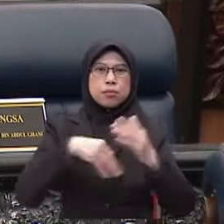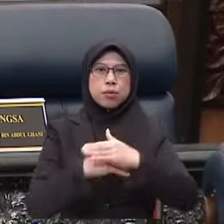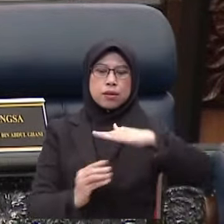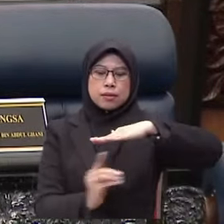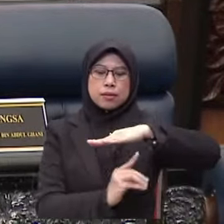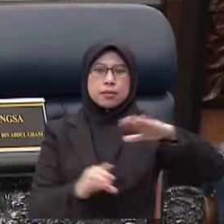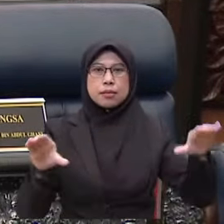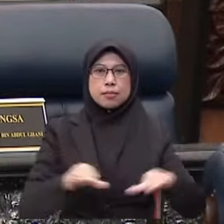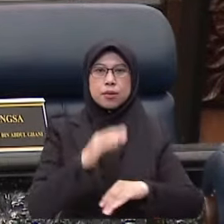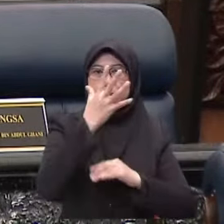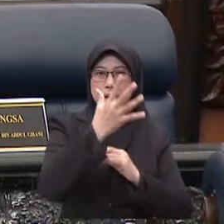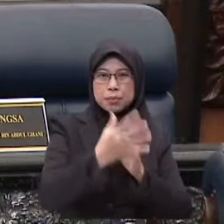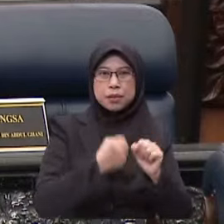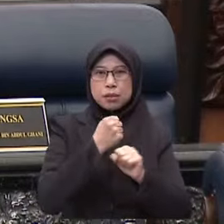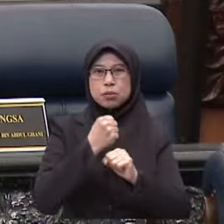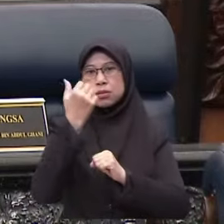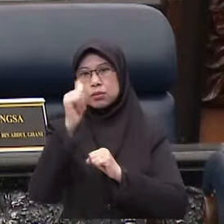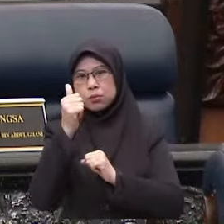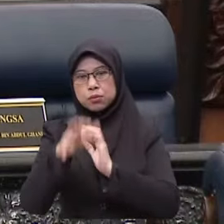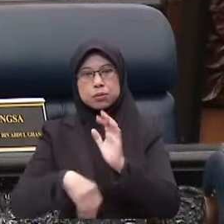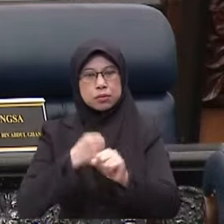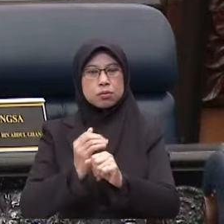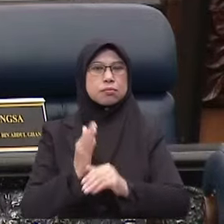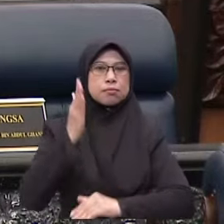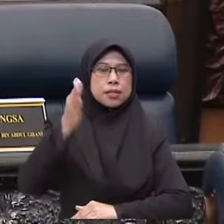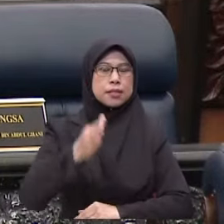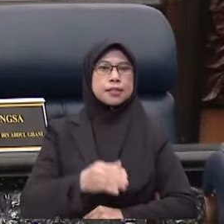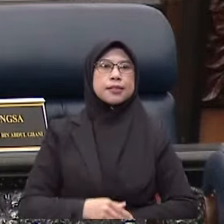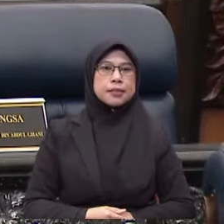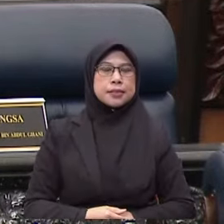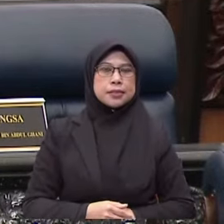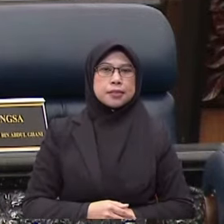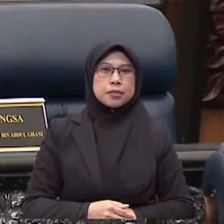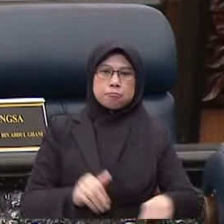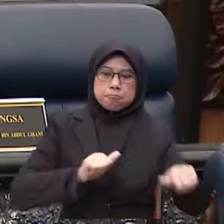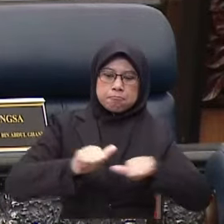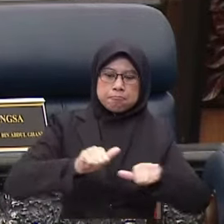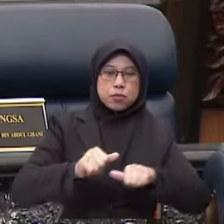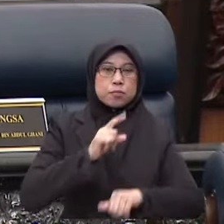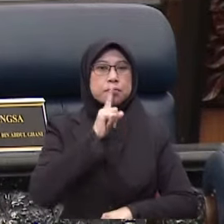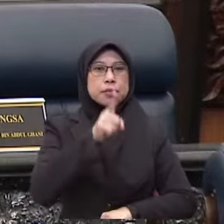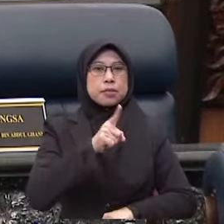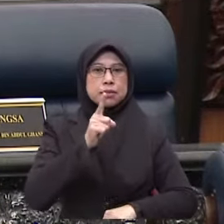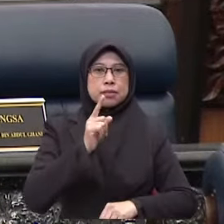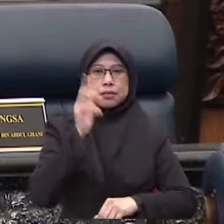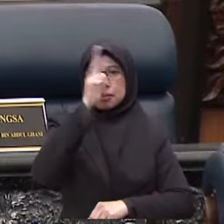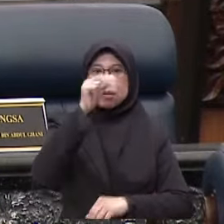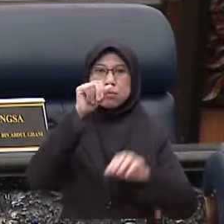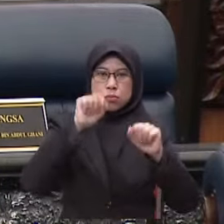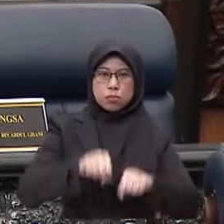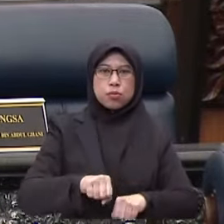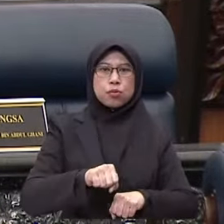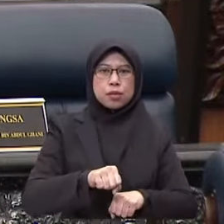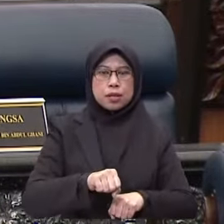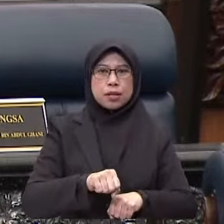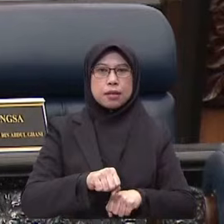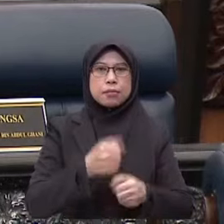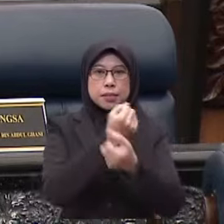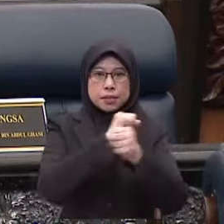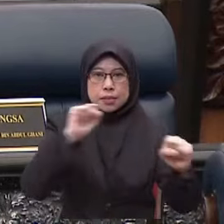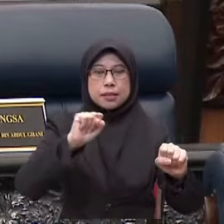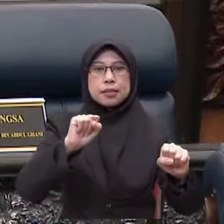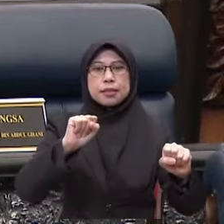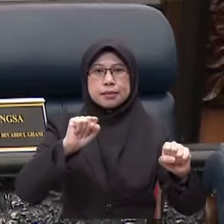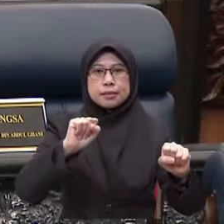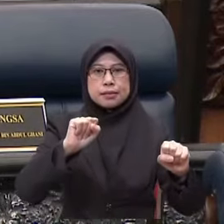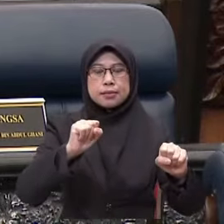10 tahun ke hadapan adalah sangat kritikal untuk memastikan negara kita mampu menampung keperluan makanan rakyat